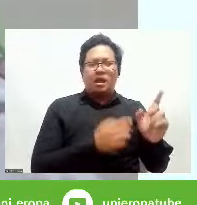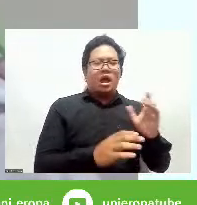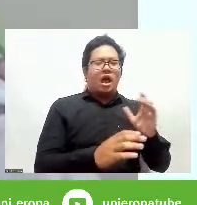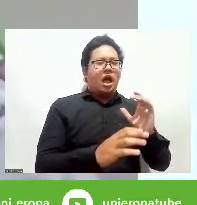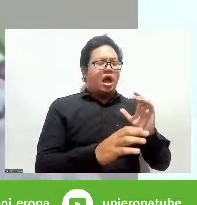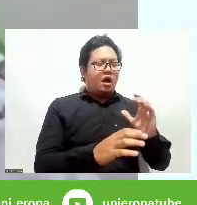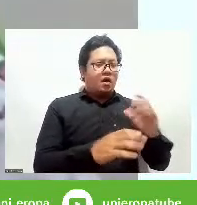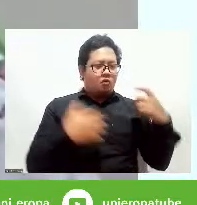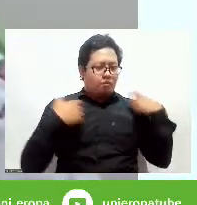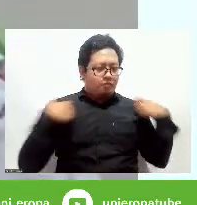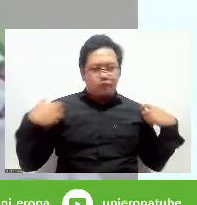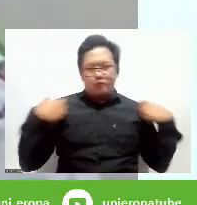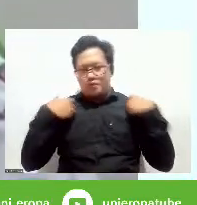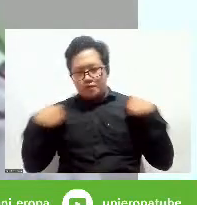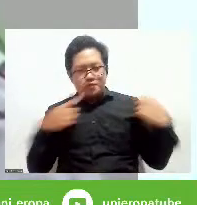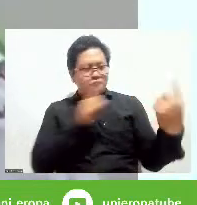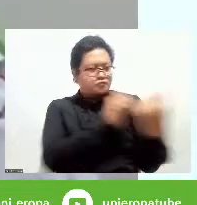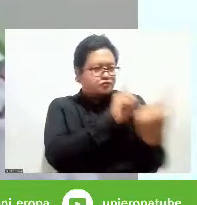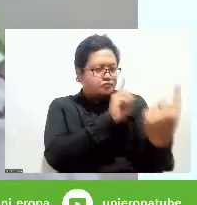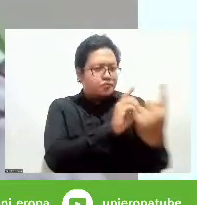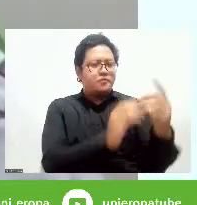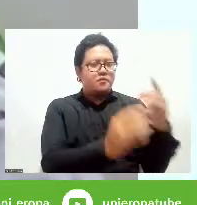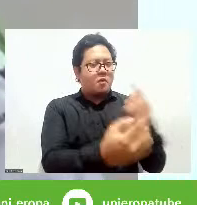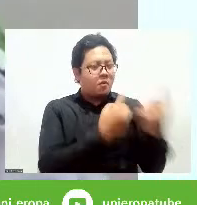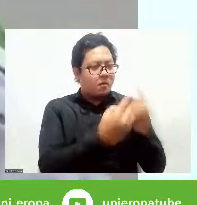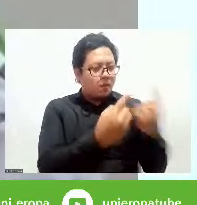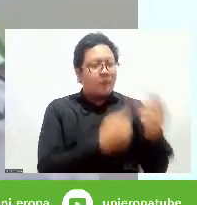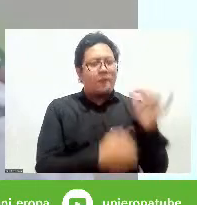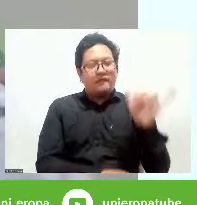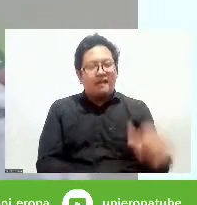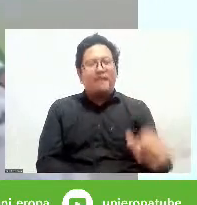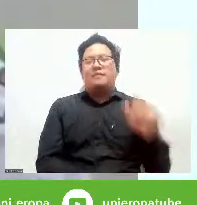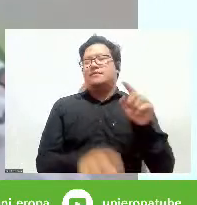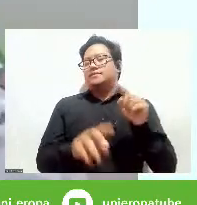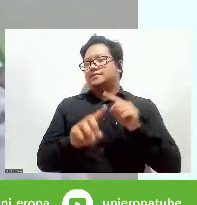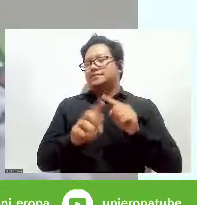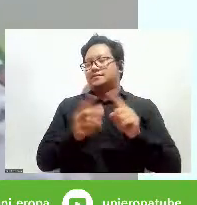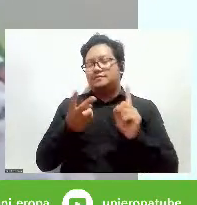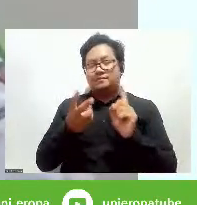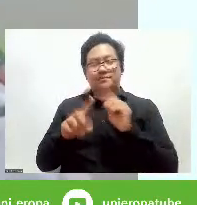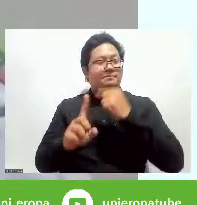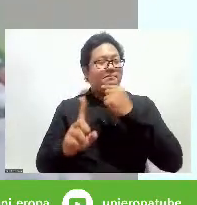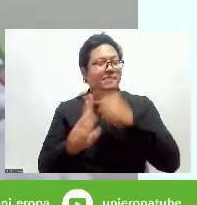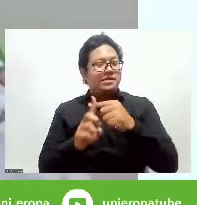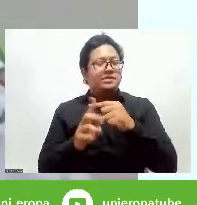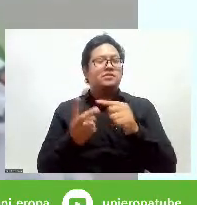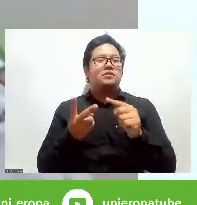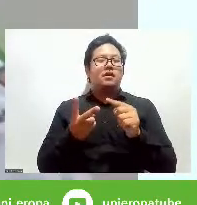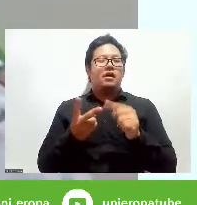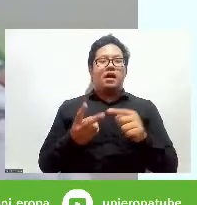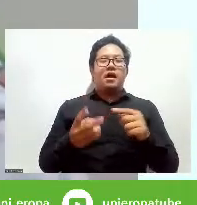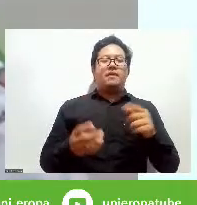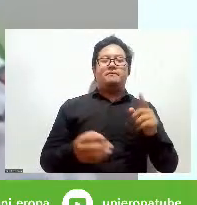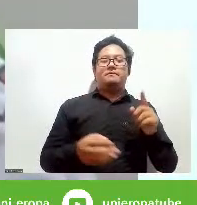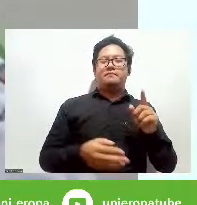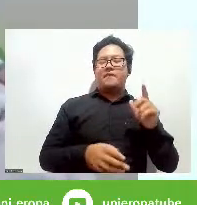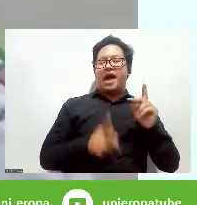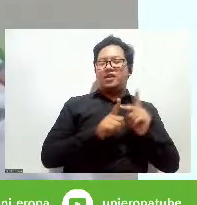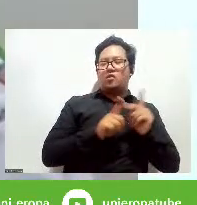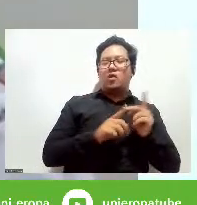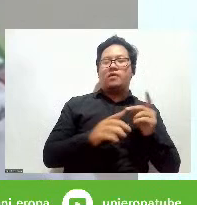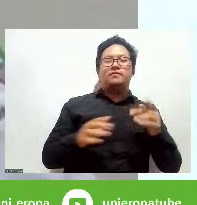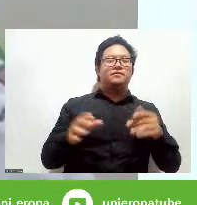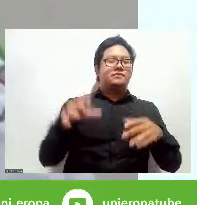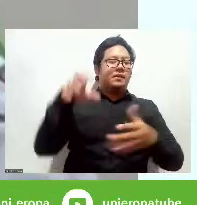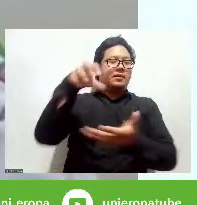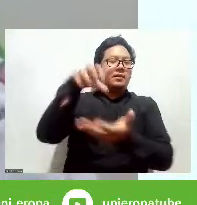dan jajarannya tetapi langsung ke lokasi dimana mangrove itu